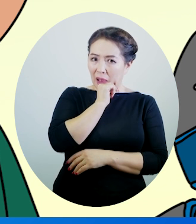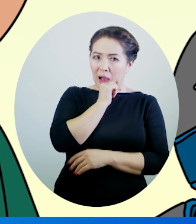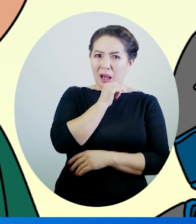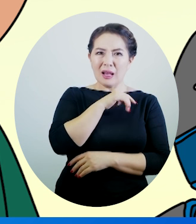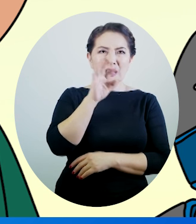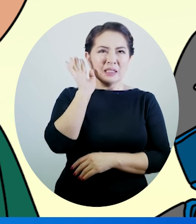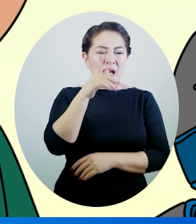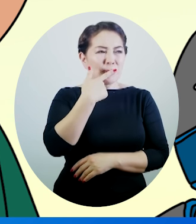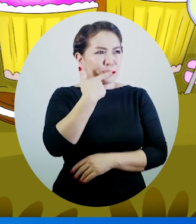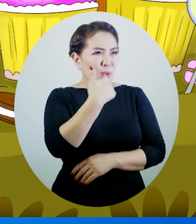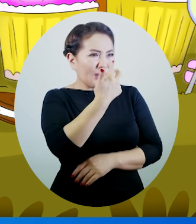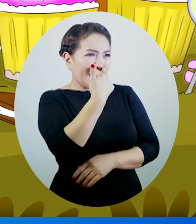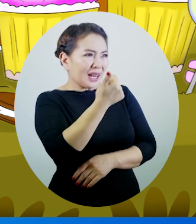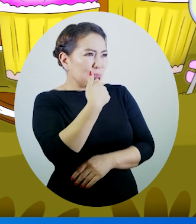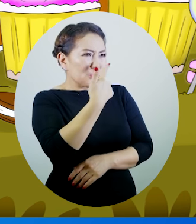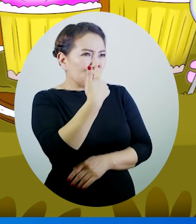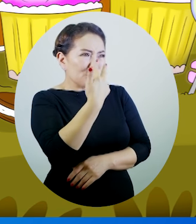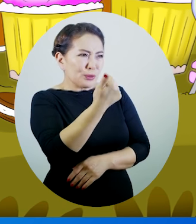Ямар амттай харагдаж байна.